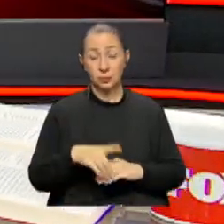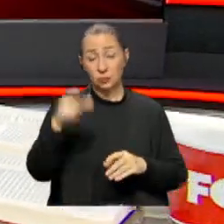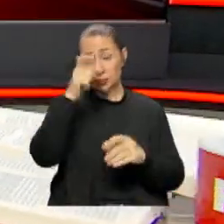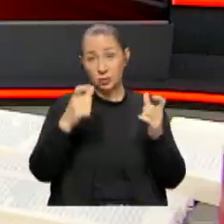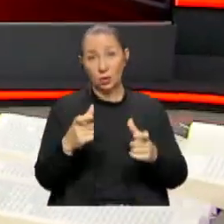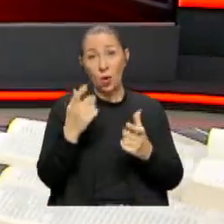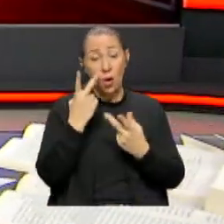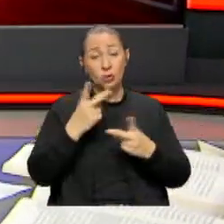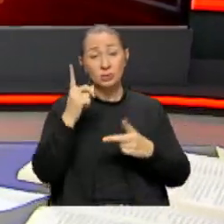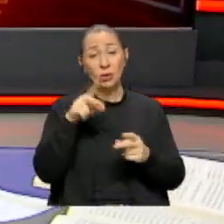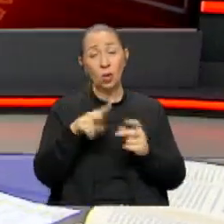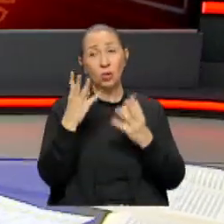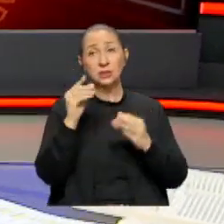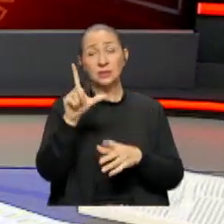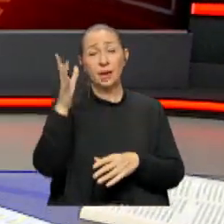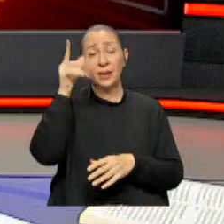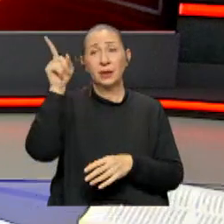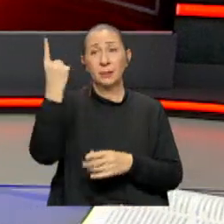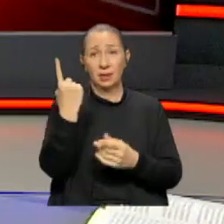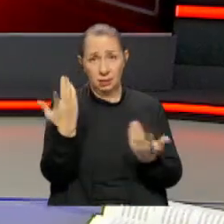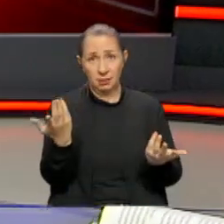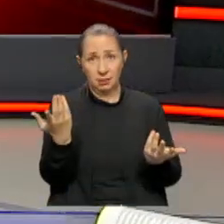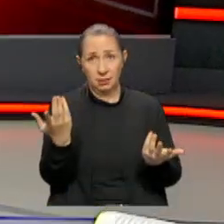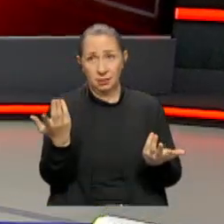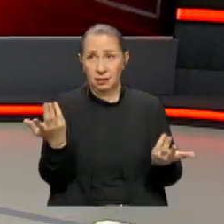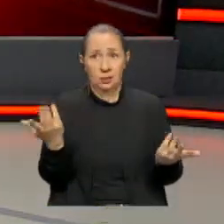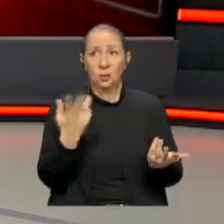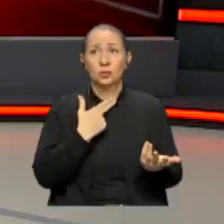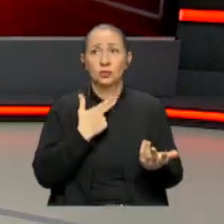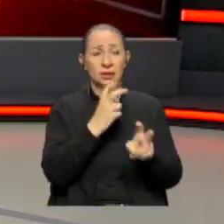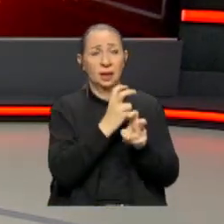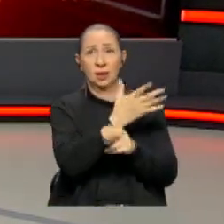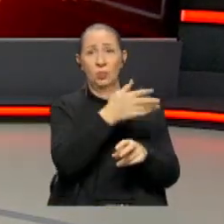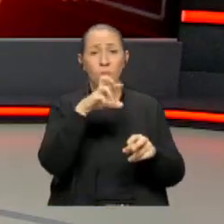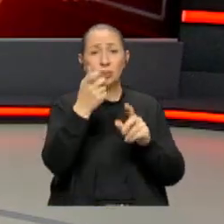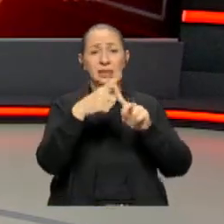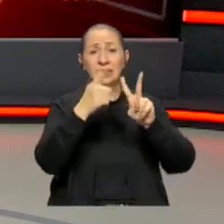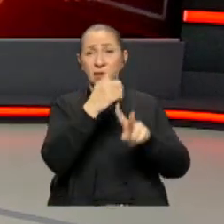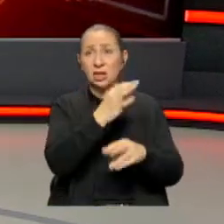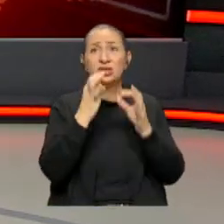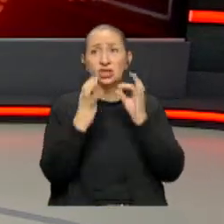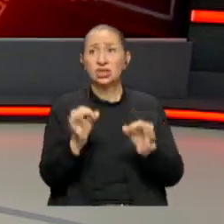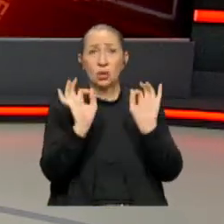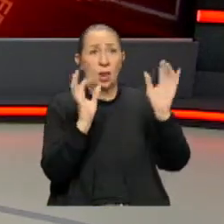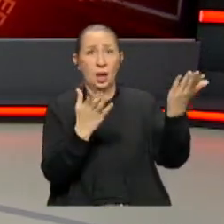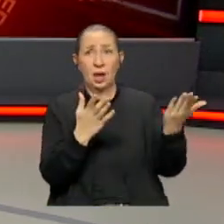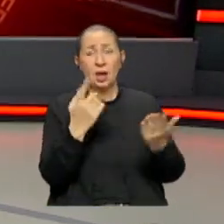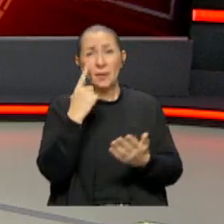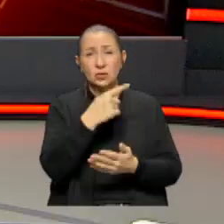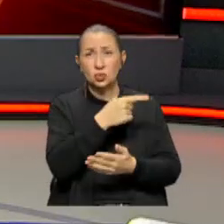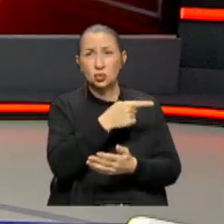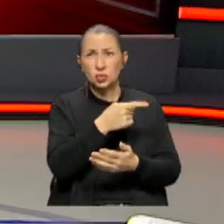ülkenin özgün bir yolu olması lazım. Sadece Amerika Birleşik Devletleri mi? Rusya da tehlikeli, Putin de öyle, Çin de öyle. Bakın